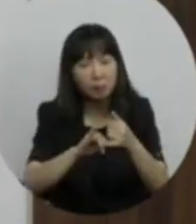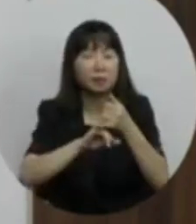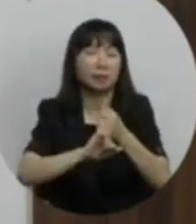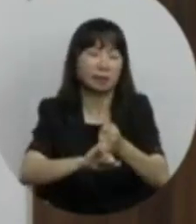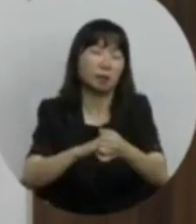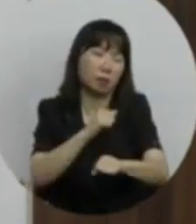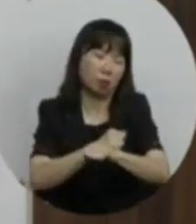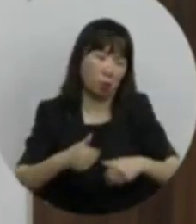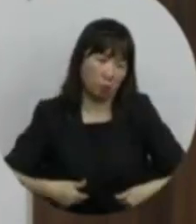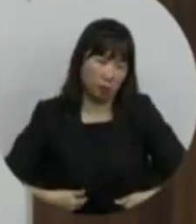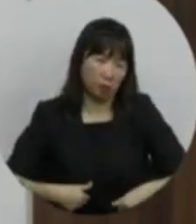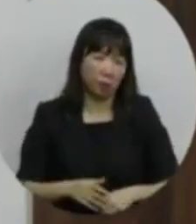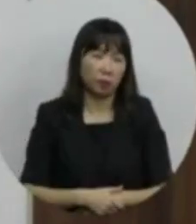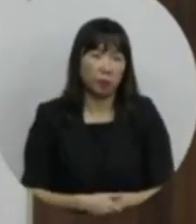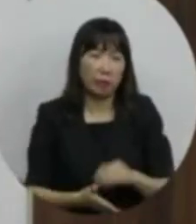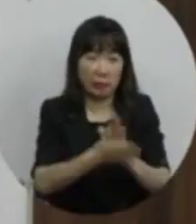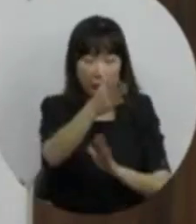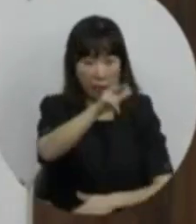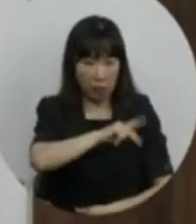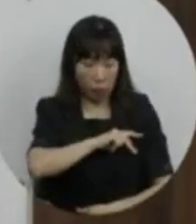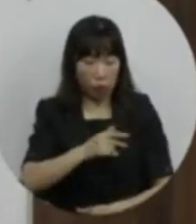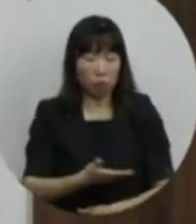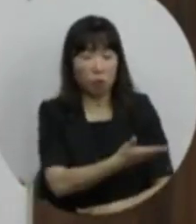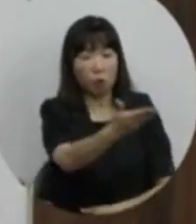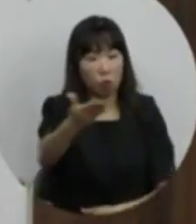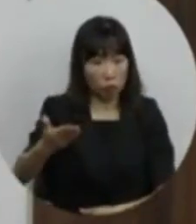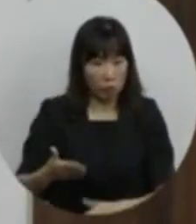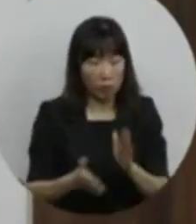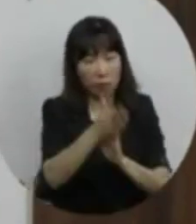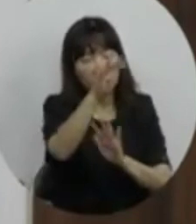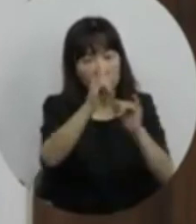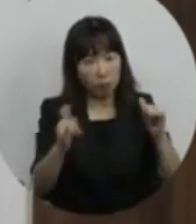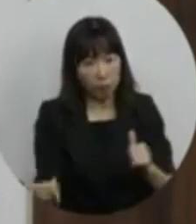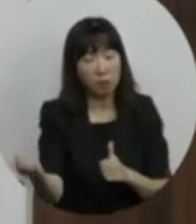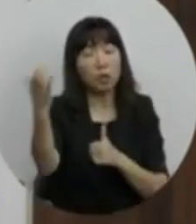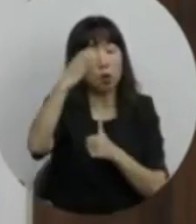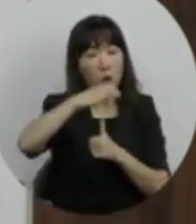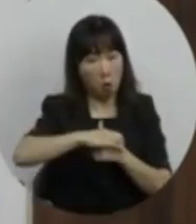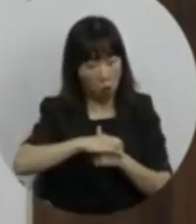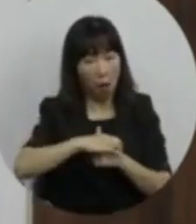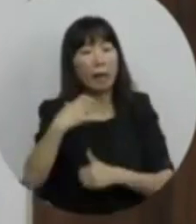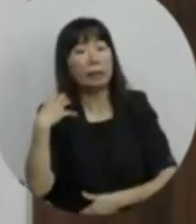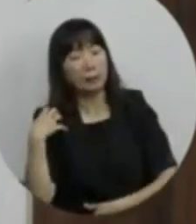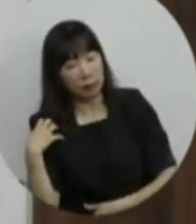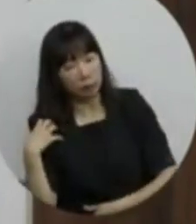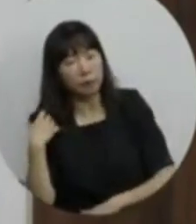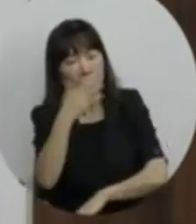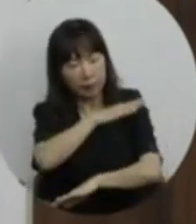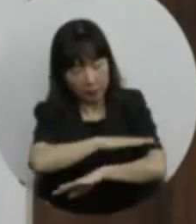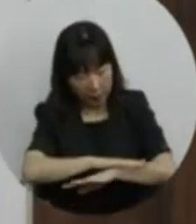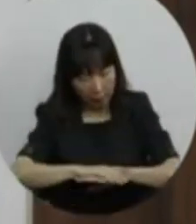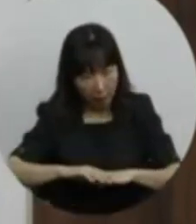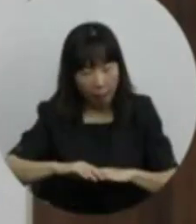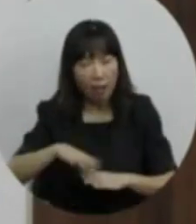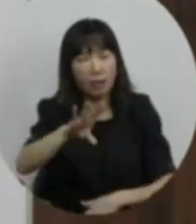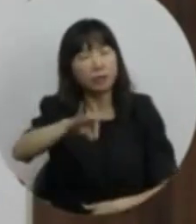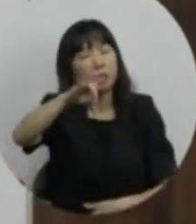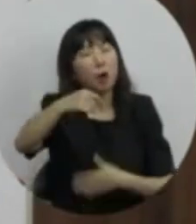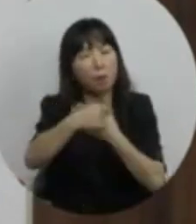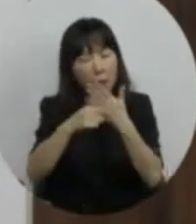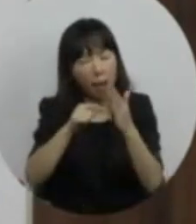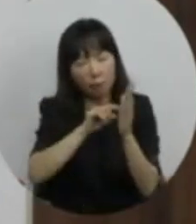특히 시의원 여러분께서는 시민들께서 맡겨주신 역할과 소명에 충실하며 초심을 잃지